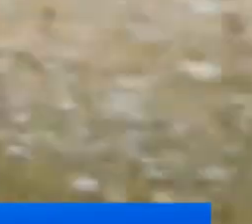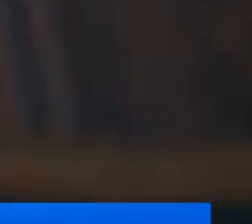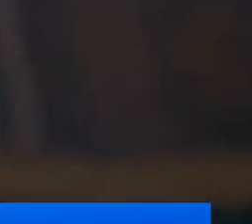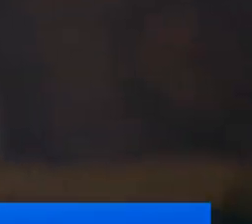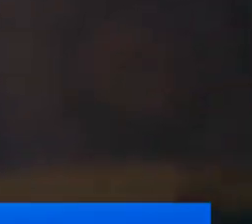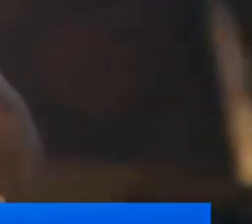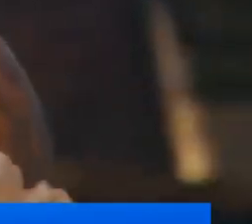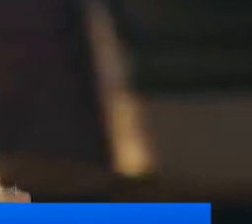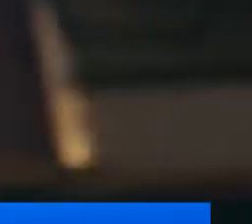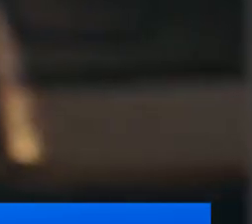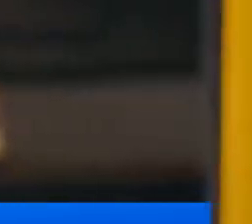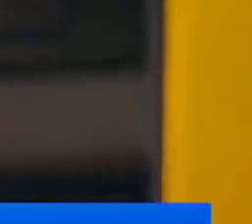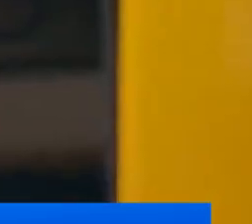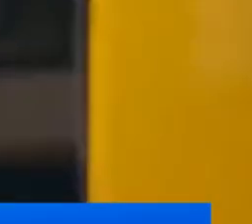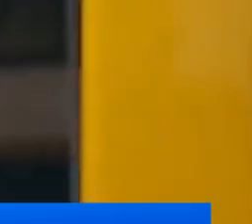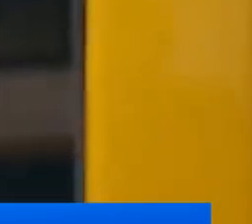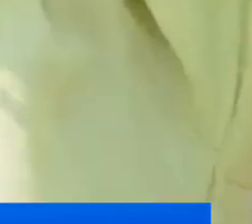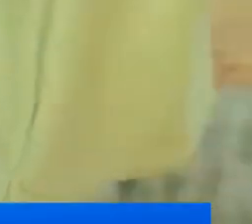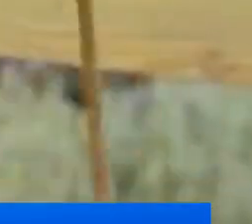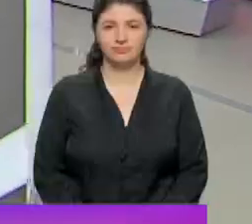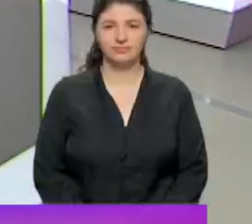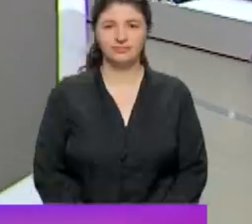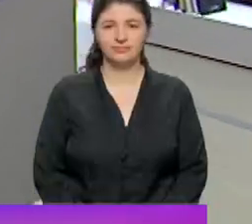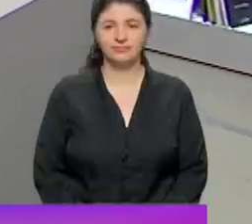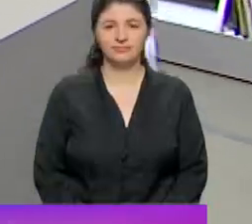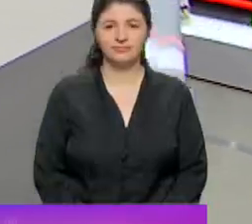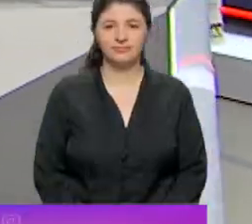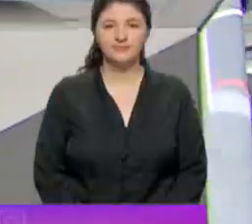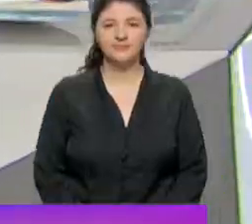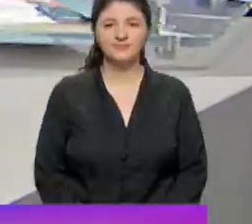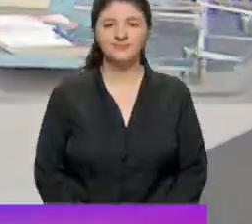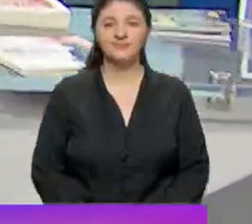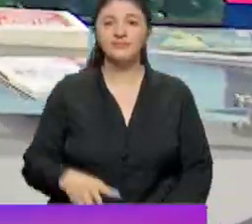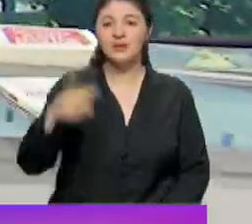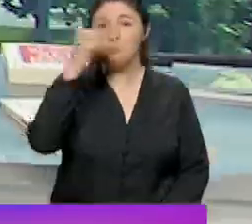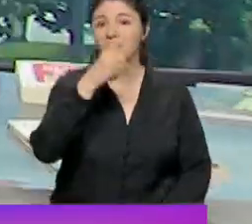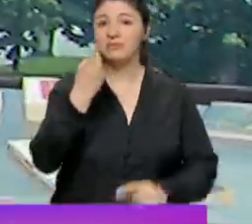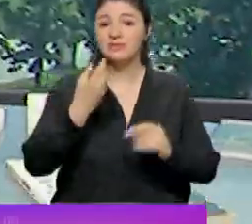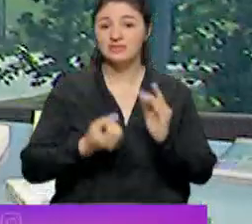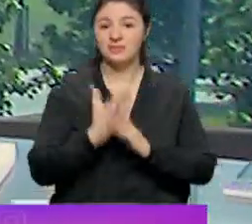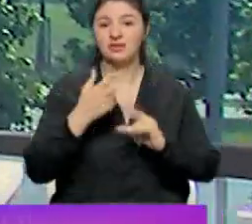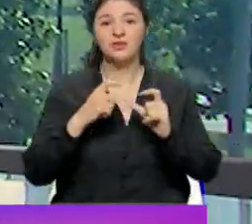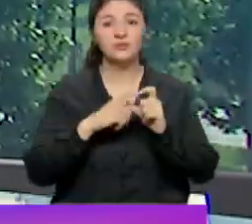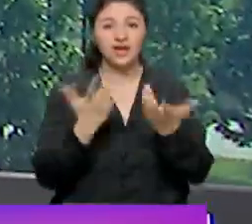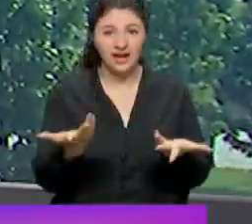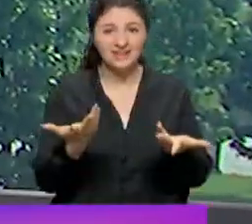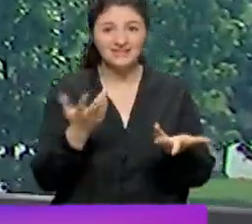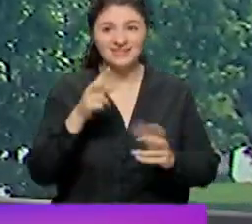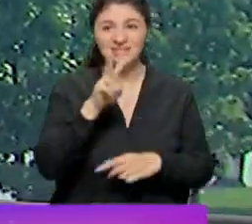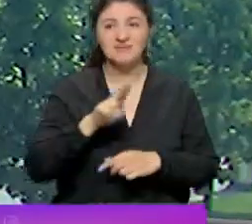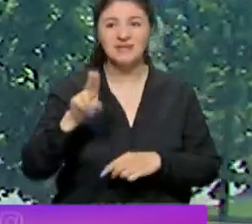sana ben dedim bu mavi bir sabahtan Günaydın